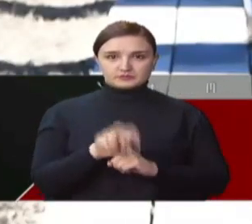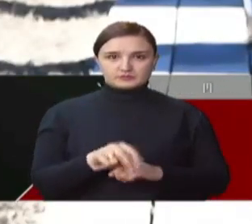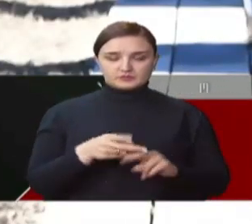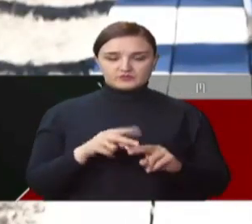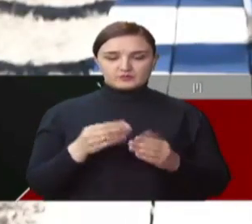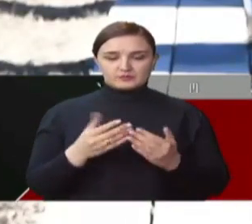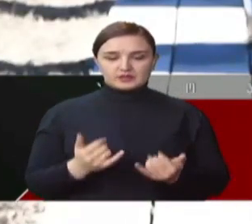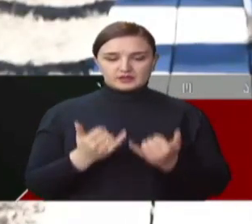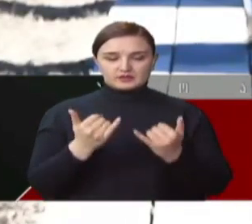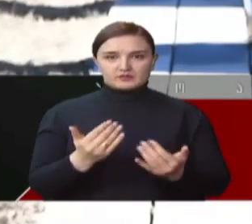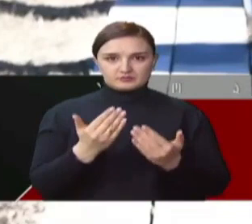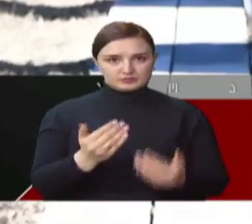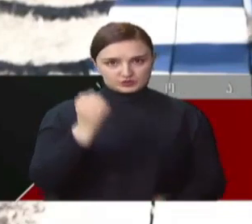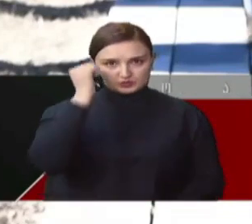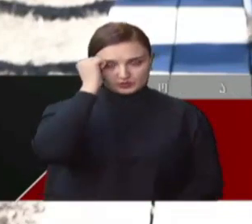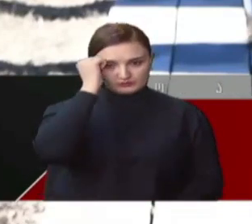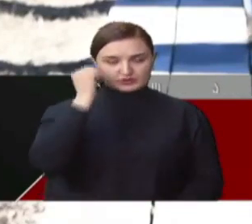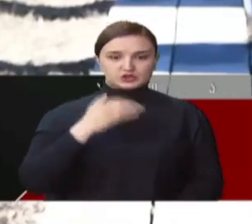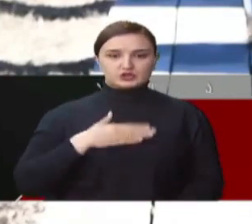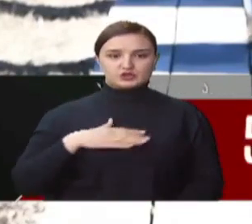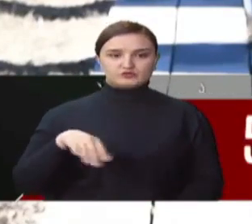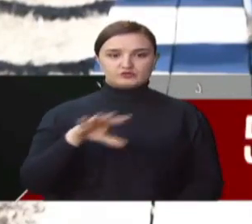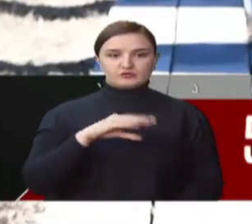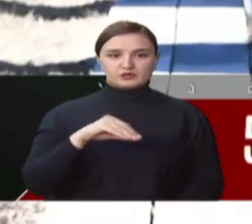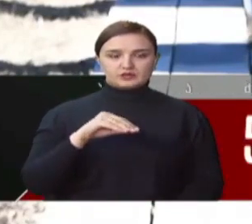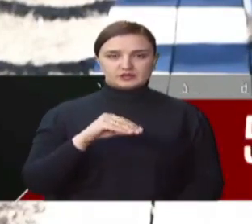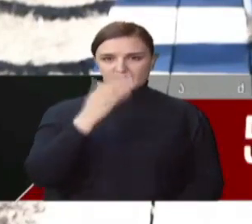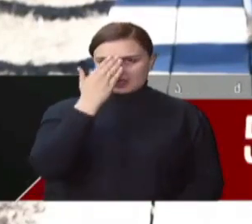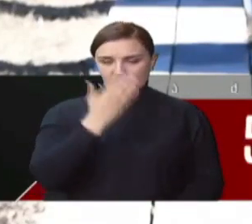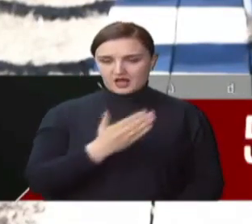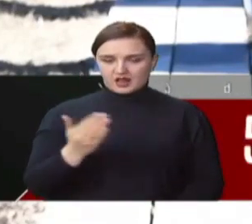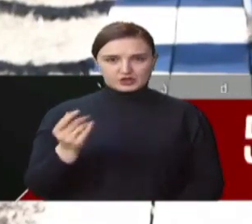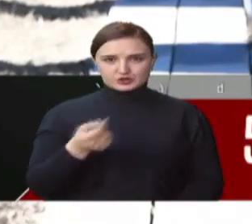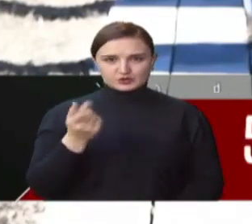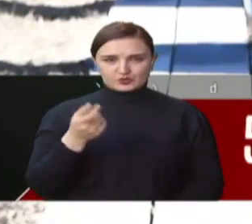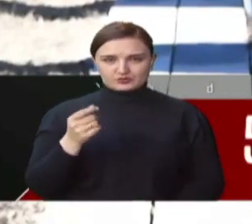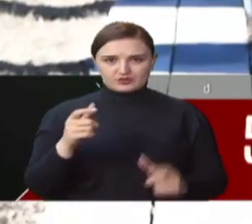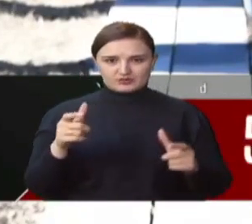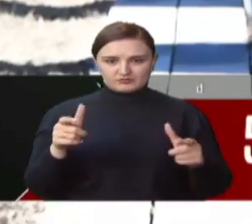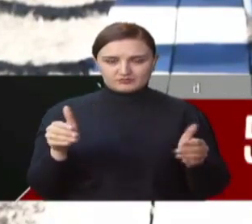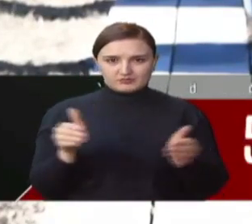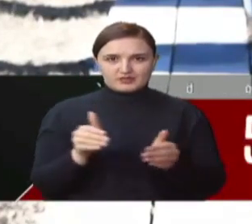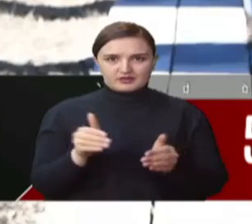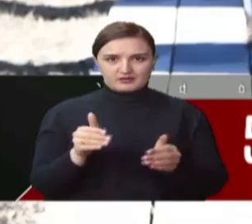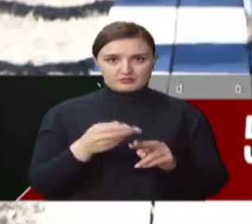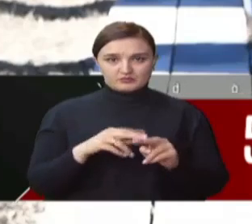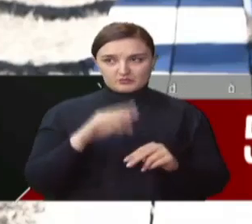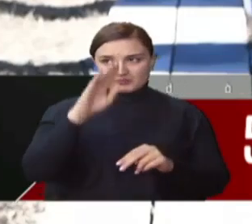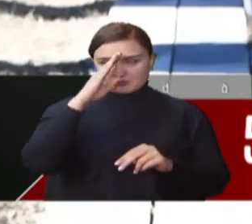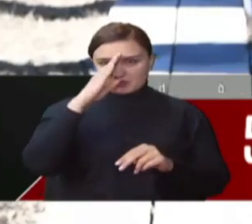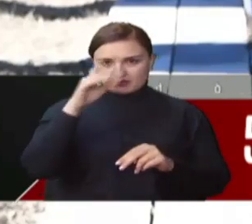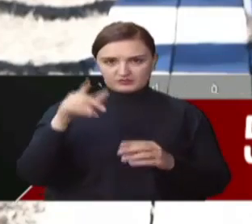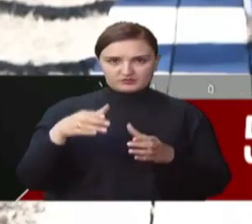პატივი მივაგოთ მის ხსოვნას. ჩვენ პატარაერი ვართ, ცირერიცხოვანი. ჩვენი მტრები კი მუდამ ჩვენზე მეტნი